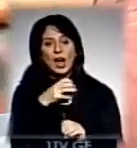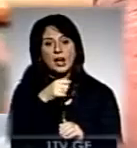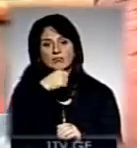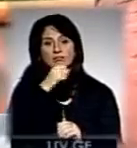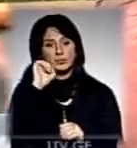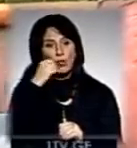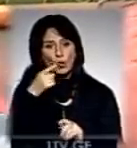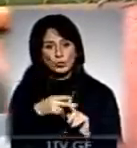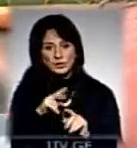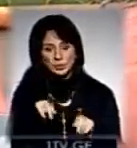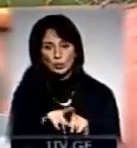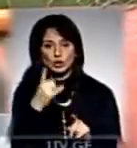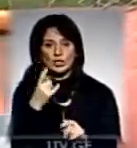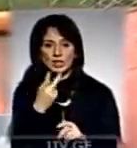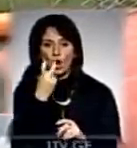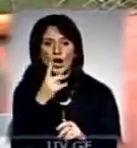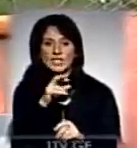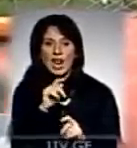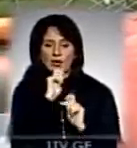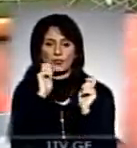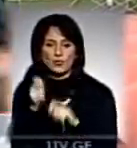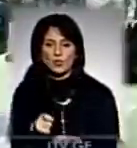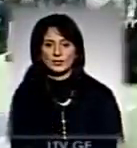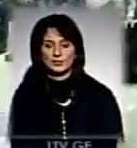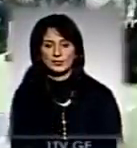გადაცილებულ მოხუცებს ერთჯერადად 200 ლარიც გადაეცათ.